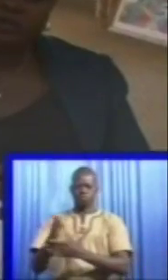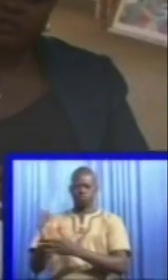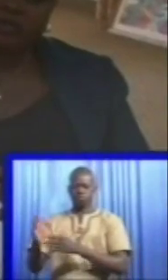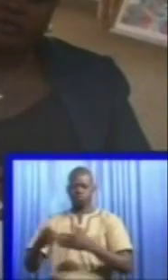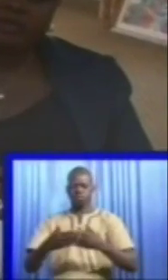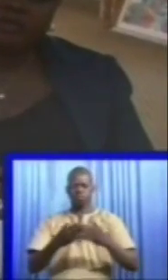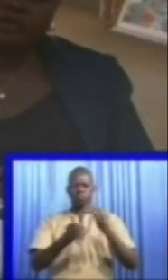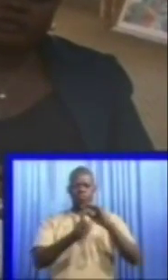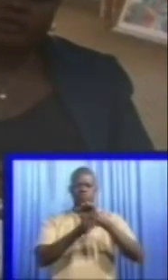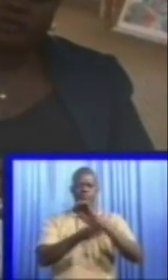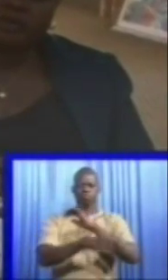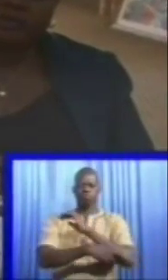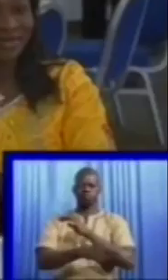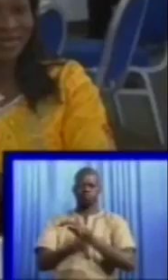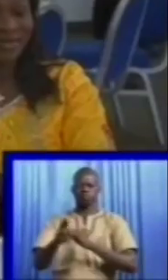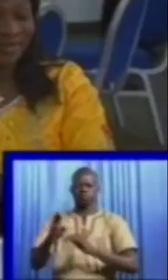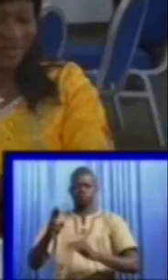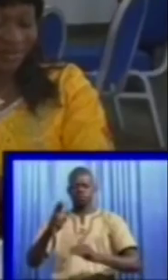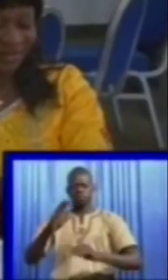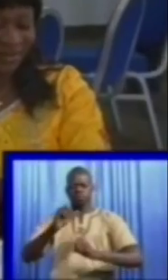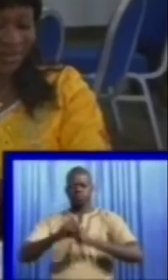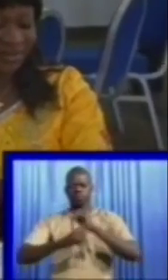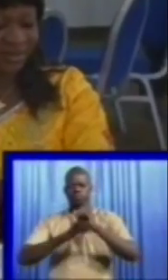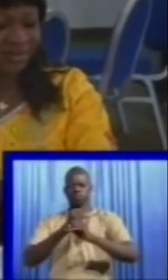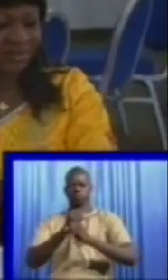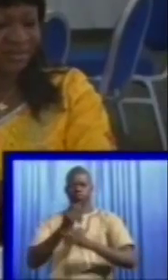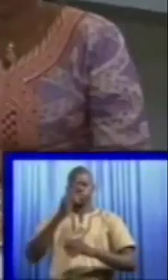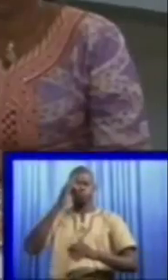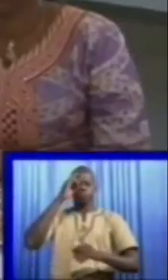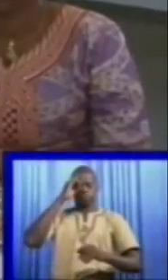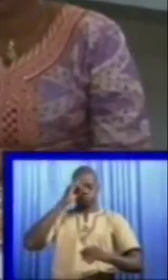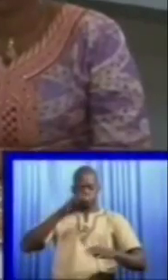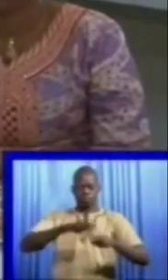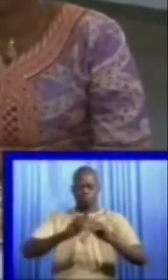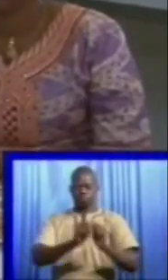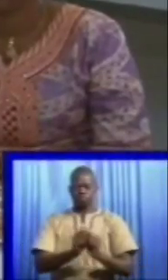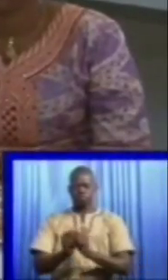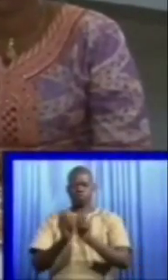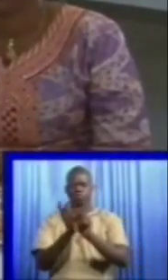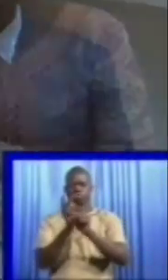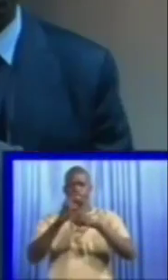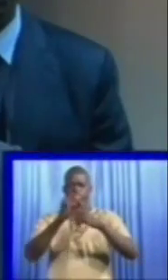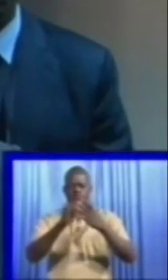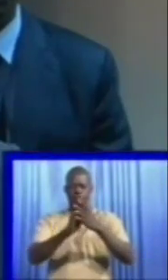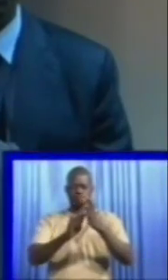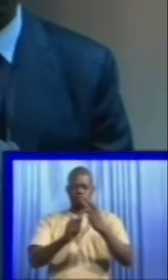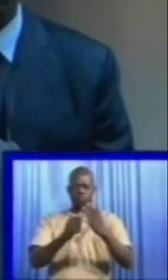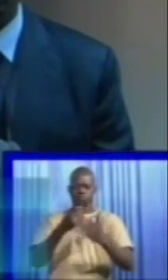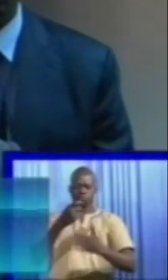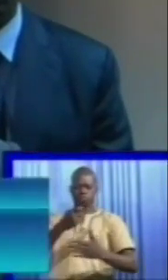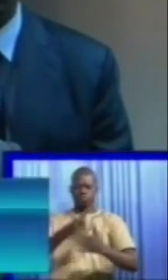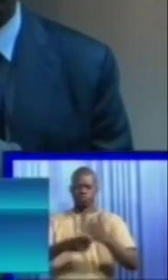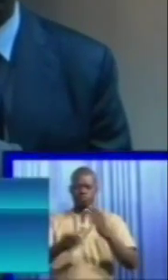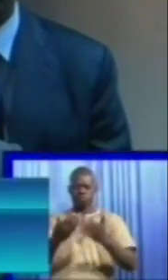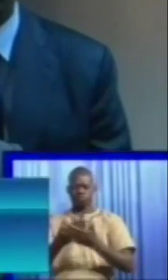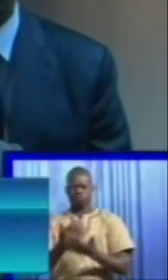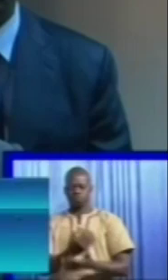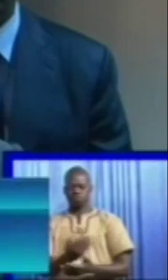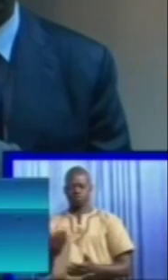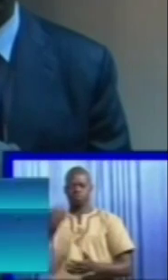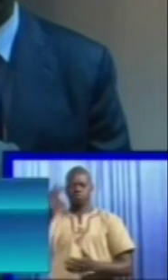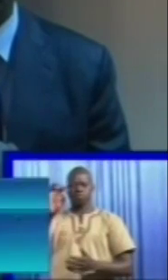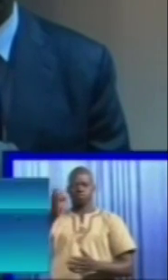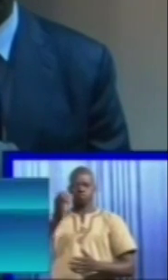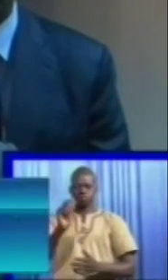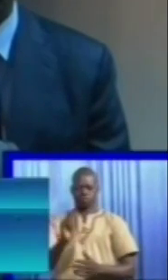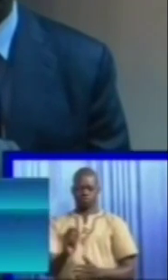dans la sous-région et à l'international. L'idée déjà de se mettre ensemble pour produire à moindre coût est une bonne chose. La seconde étape, ou